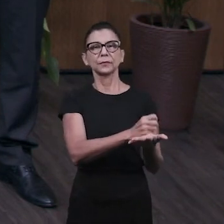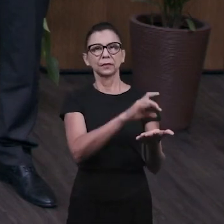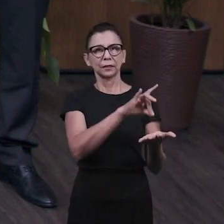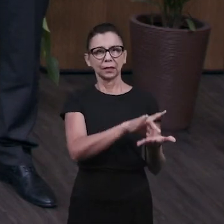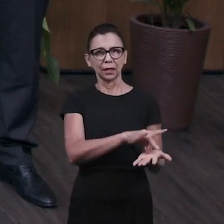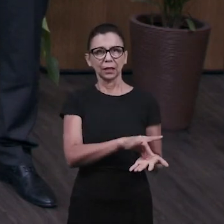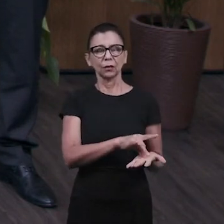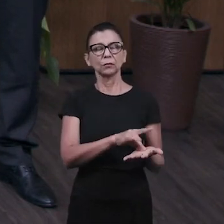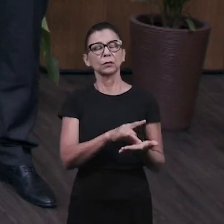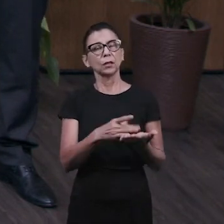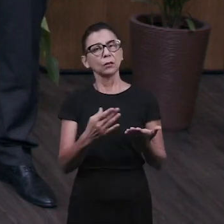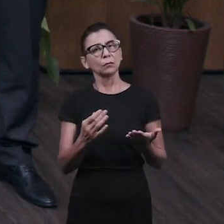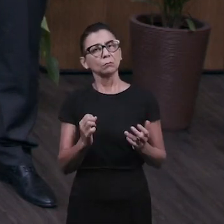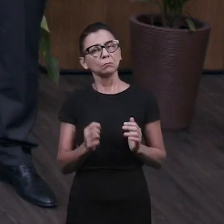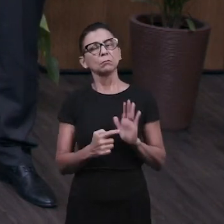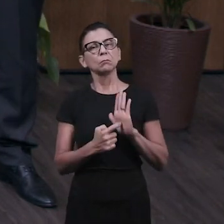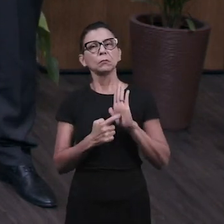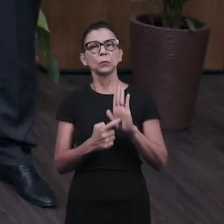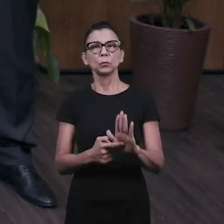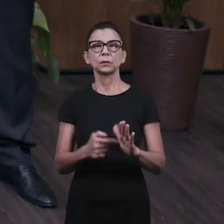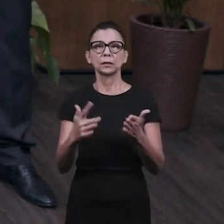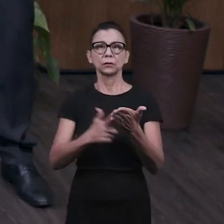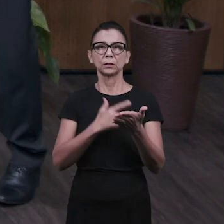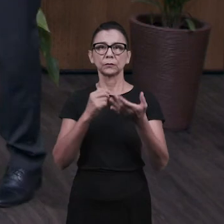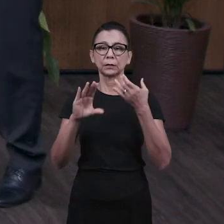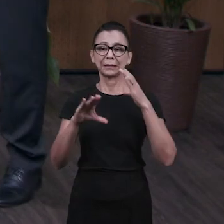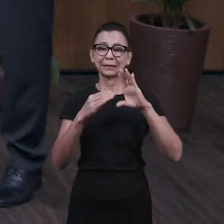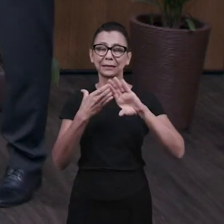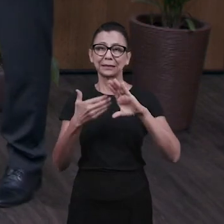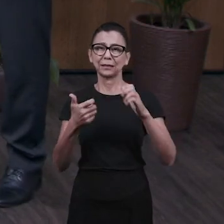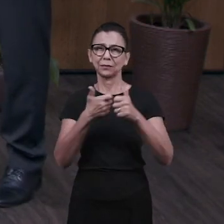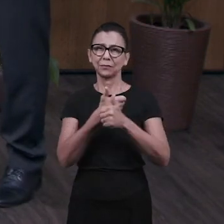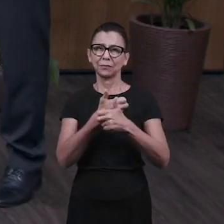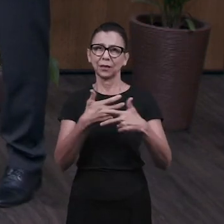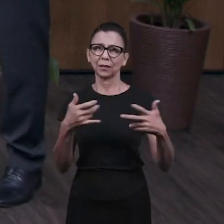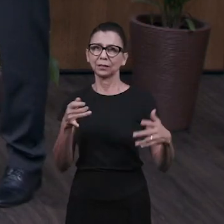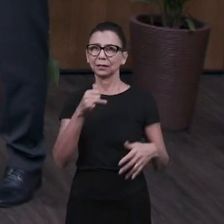Cantiques comme un des innombrables exemples. Mais